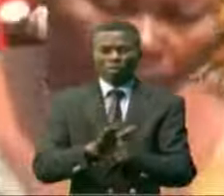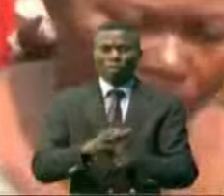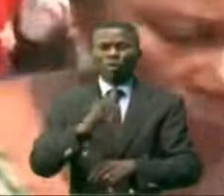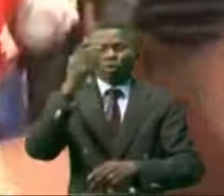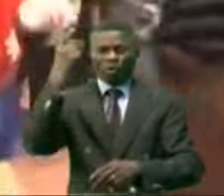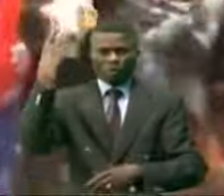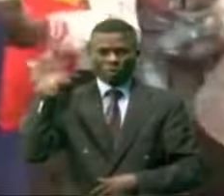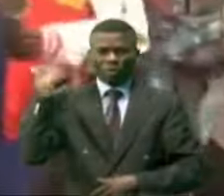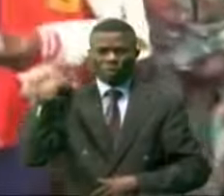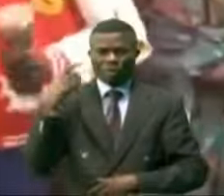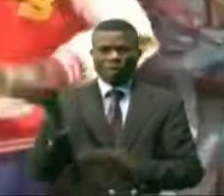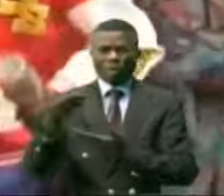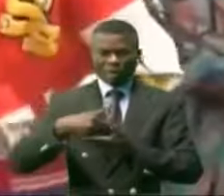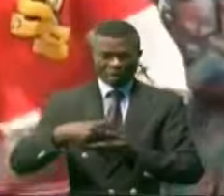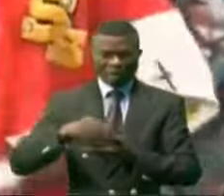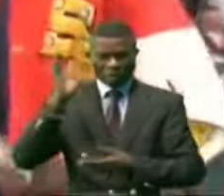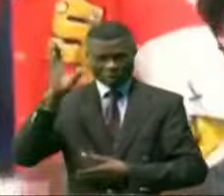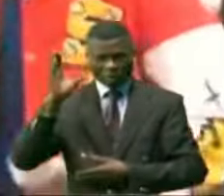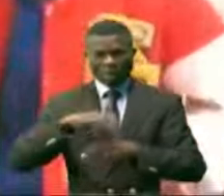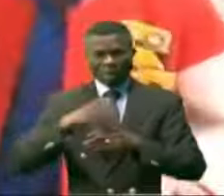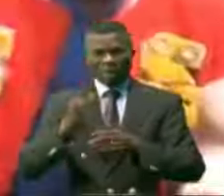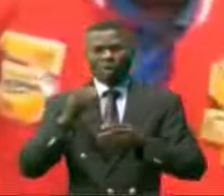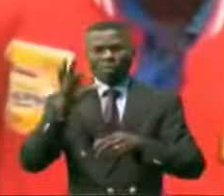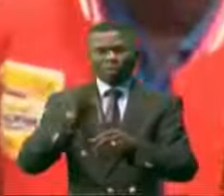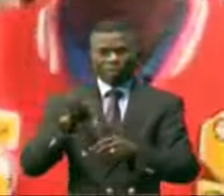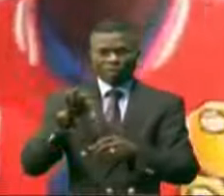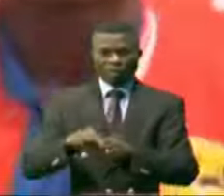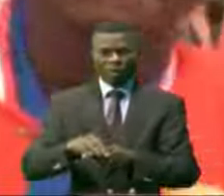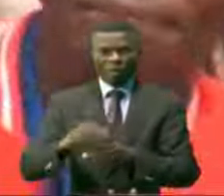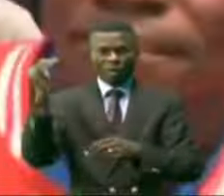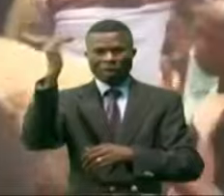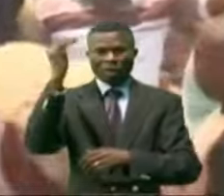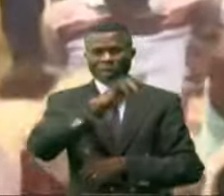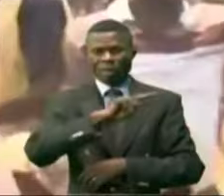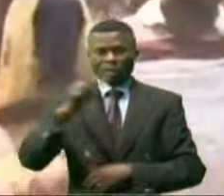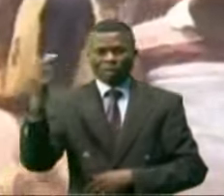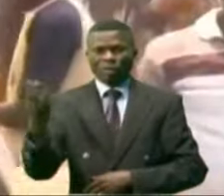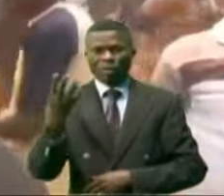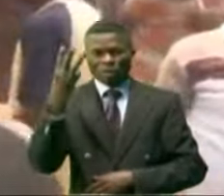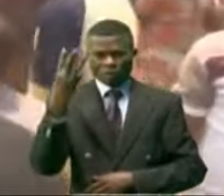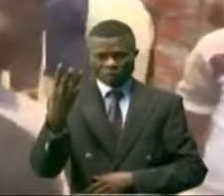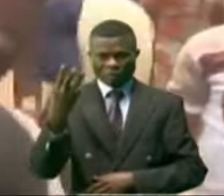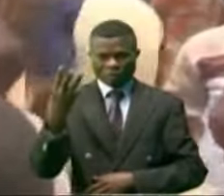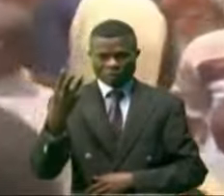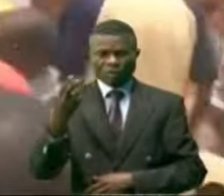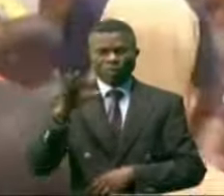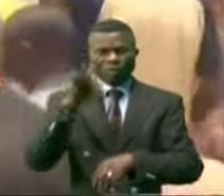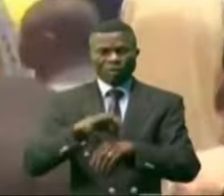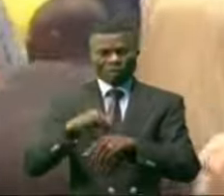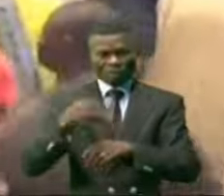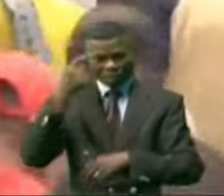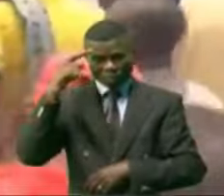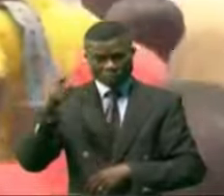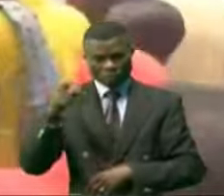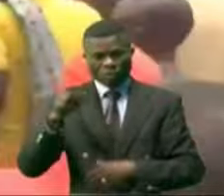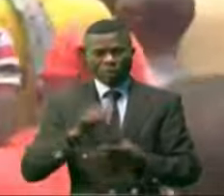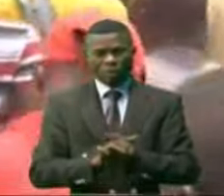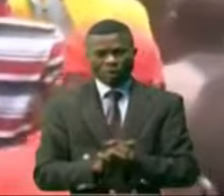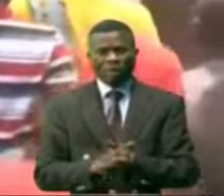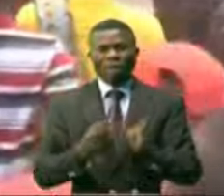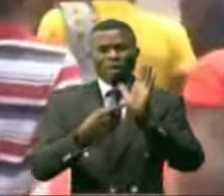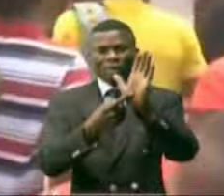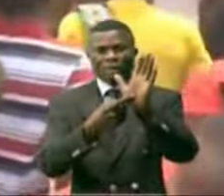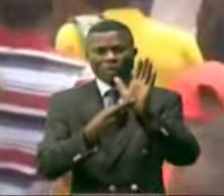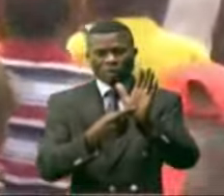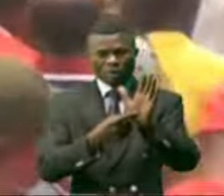C'est son retour officiel à Congolo après son élection de décembre 2023 et c'est aussi une opportunité pour les Congolois de montrer